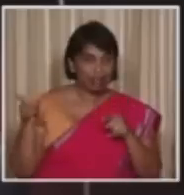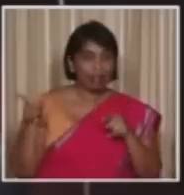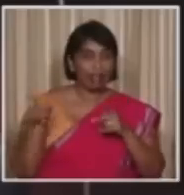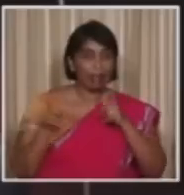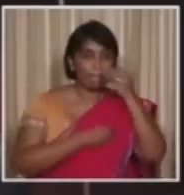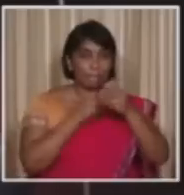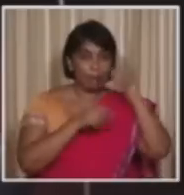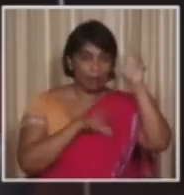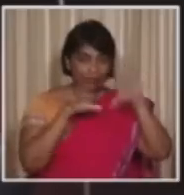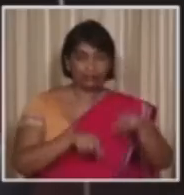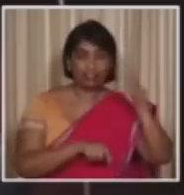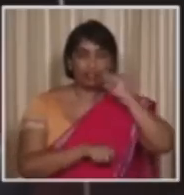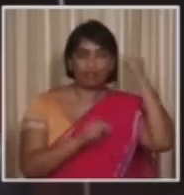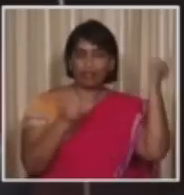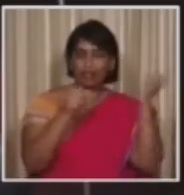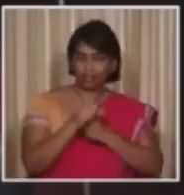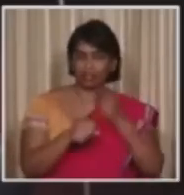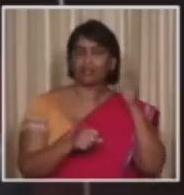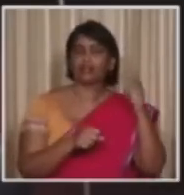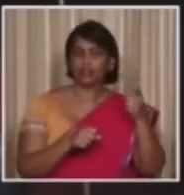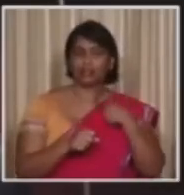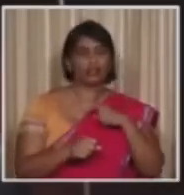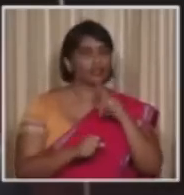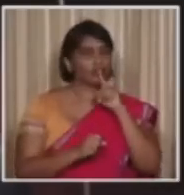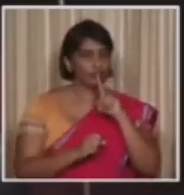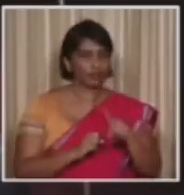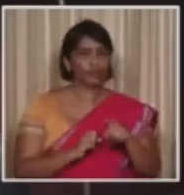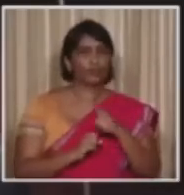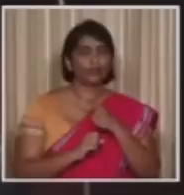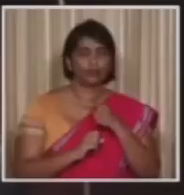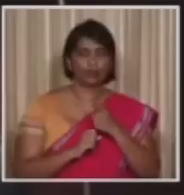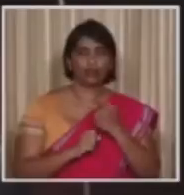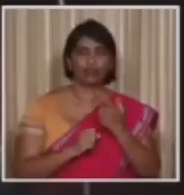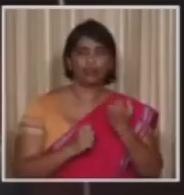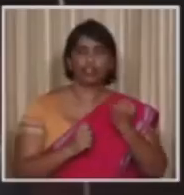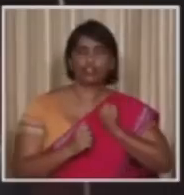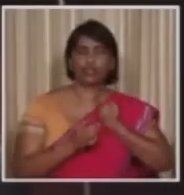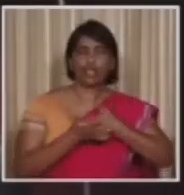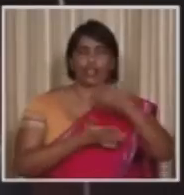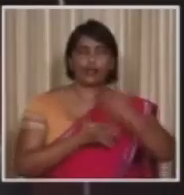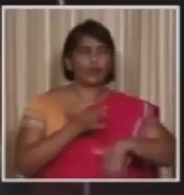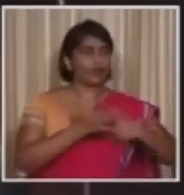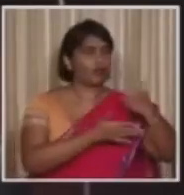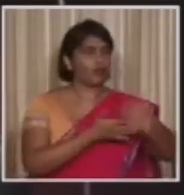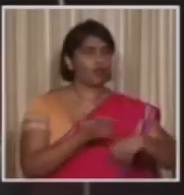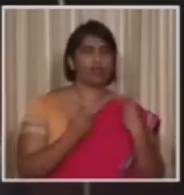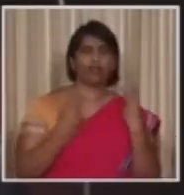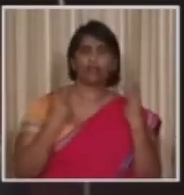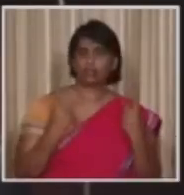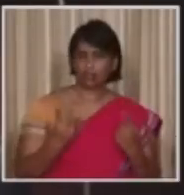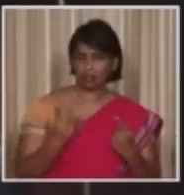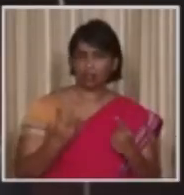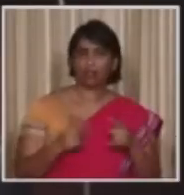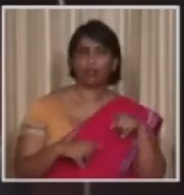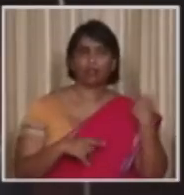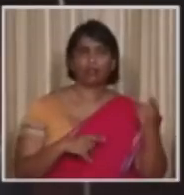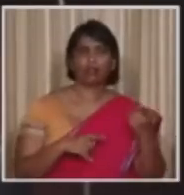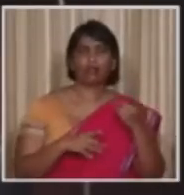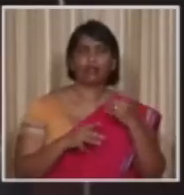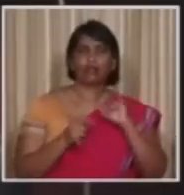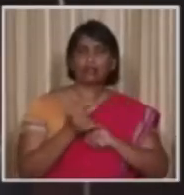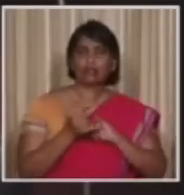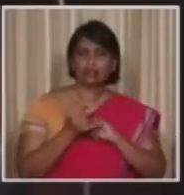පිළිබඳව ඒ වෙලාවේදී මම සඳහන් කළා ජේමෝර් වාර්තාව දෙකක් දුන්නා. දැන් මේ සතියේ අර සාරා ජැස්මින්